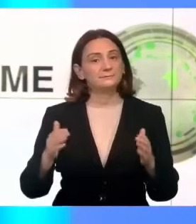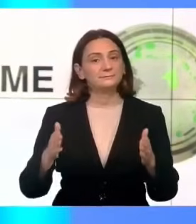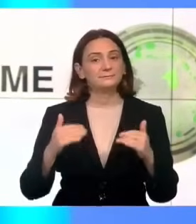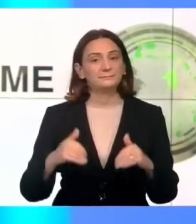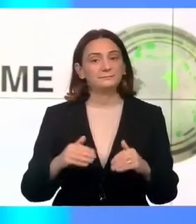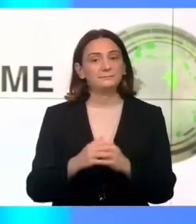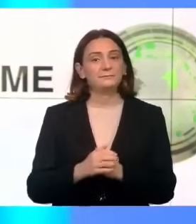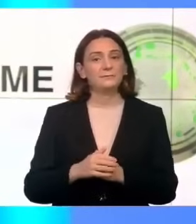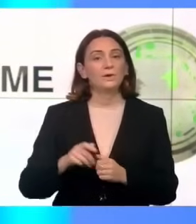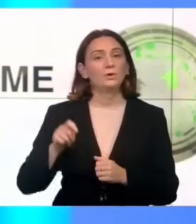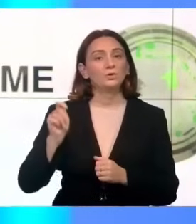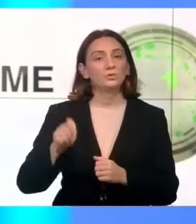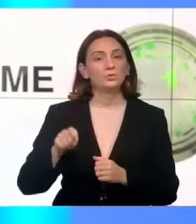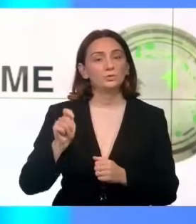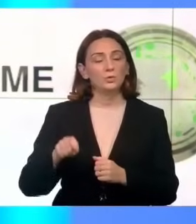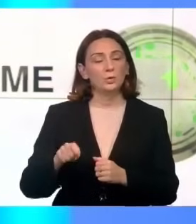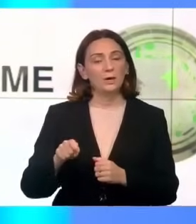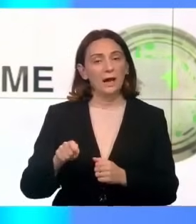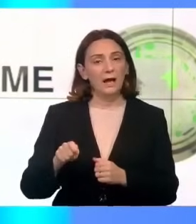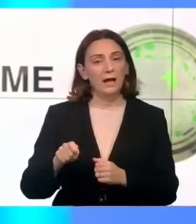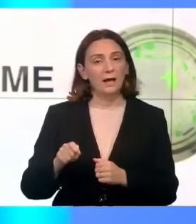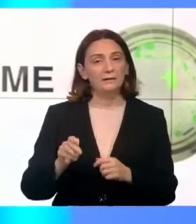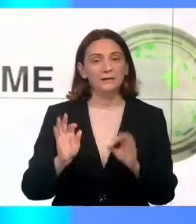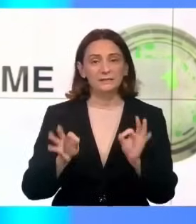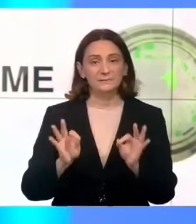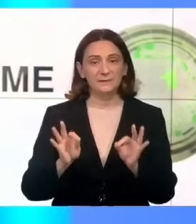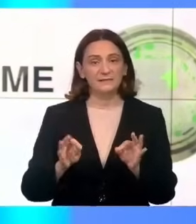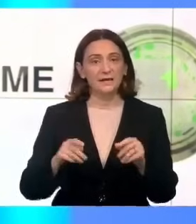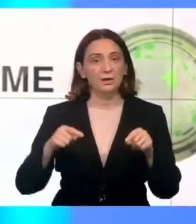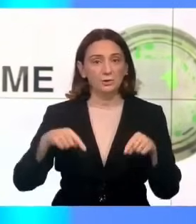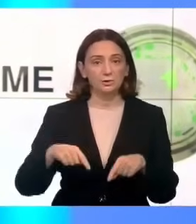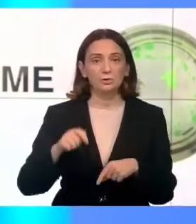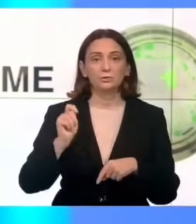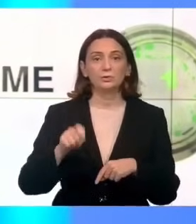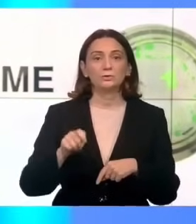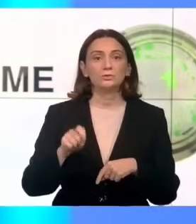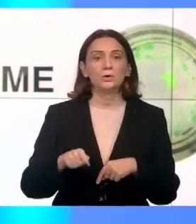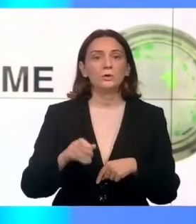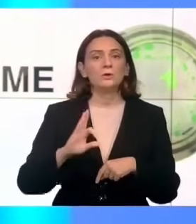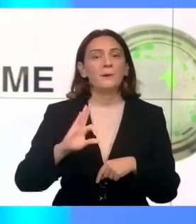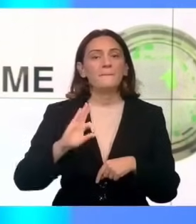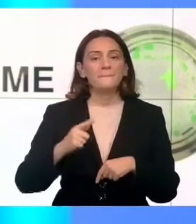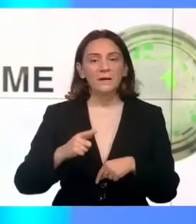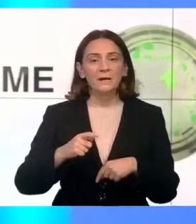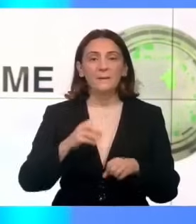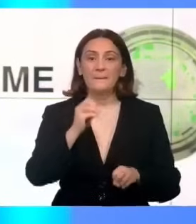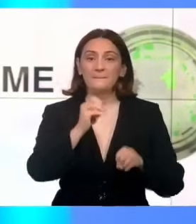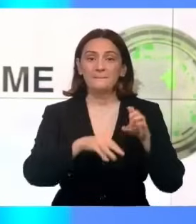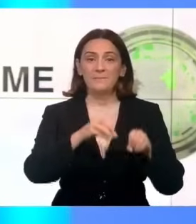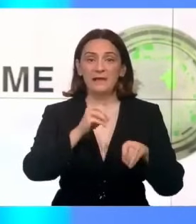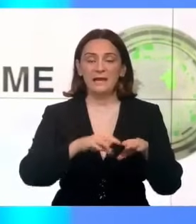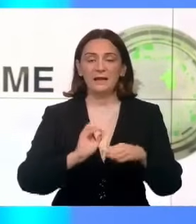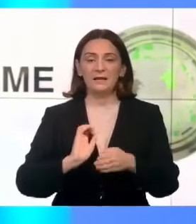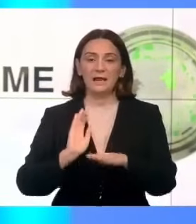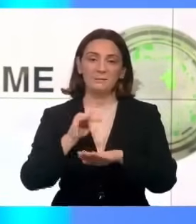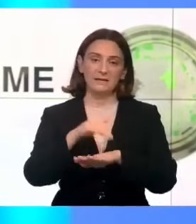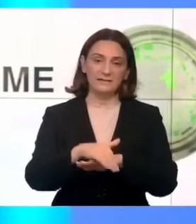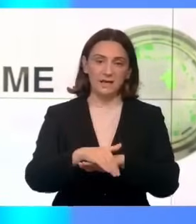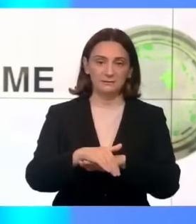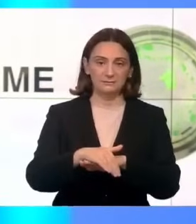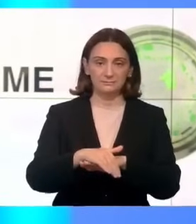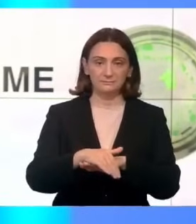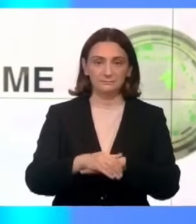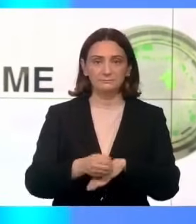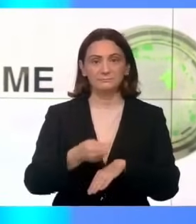Në gjykatën e apelit posaçëm sot ishte gjyqi për të akuzuarit me incineratorin e Elbasanit. SPAK-u kërkon që ish-ministri Lefter Koka